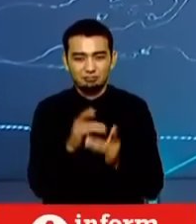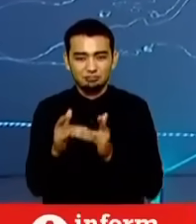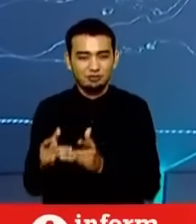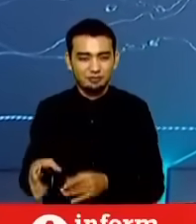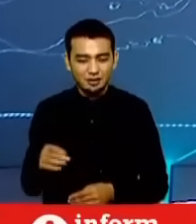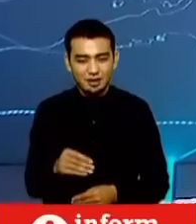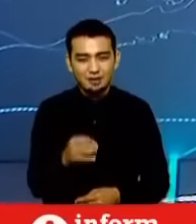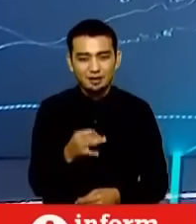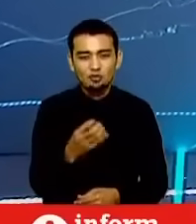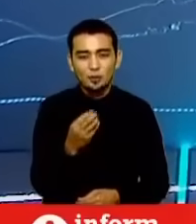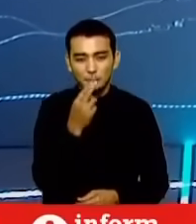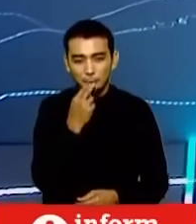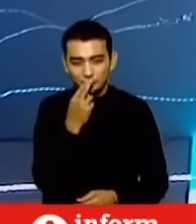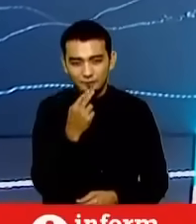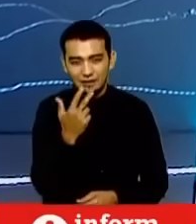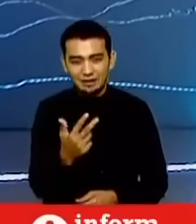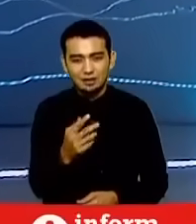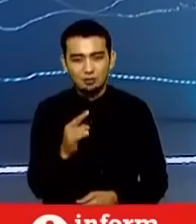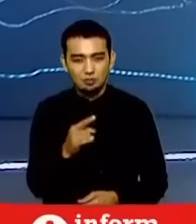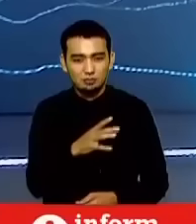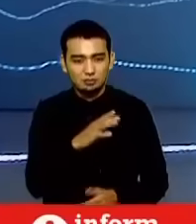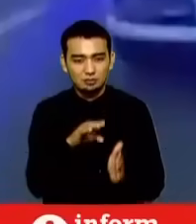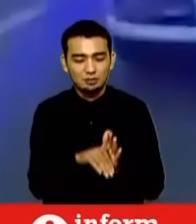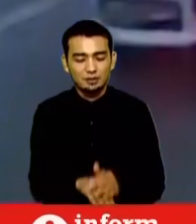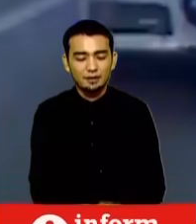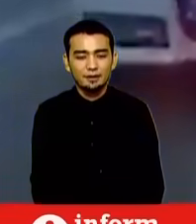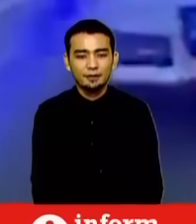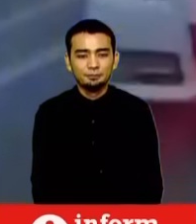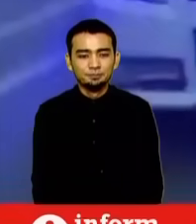Олардың арасында кәмелетке толмаған 3 жасөспірім болған.